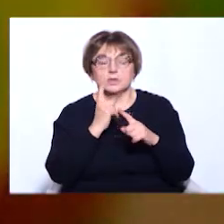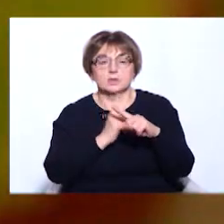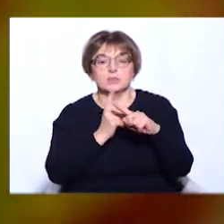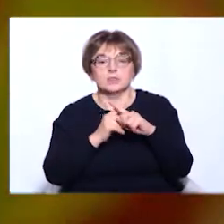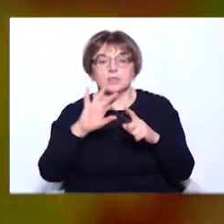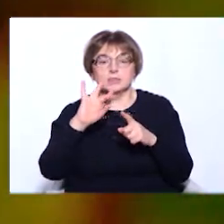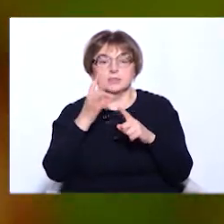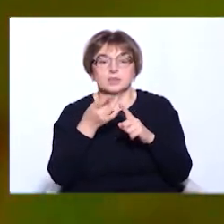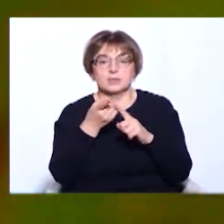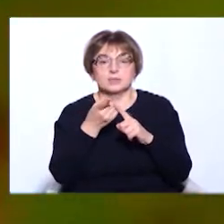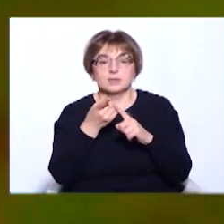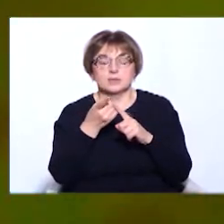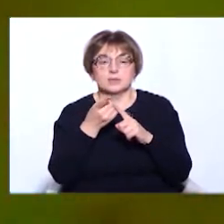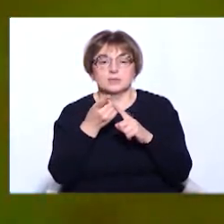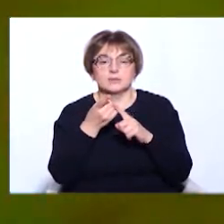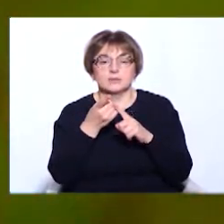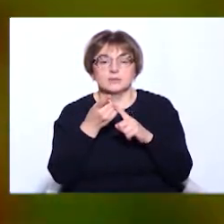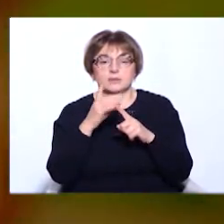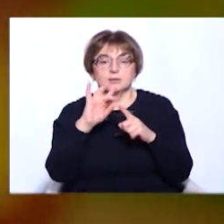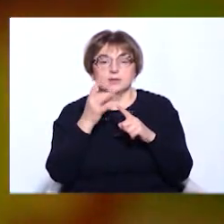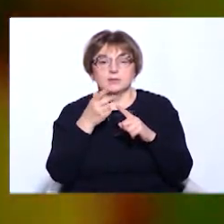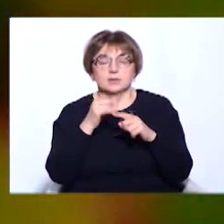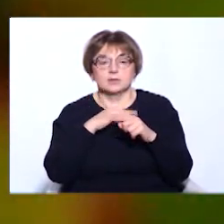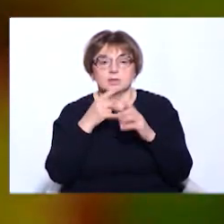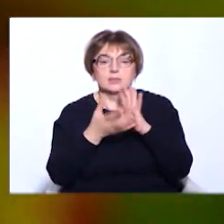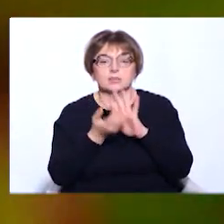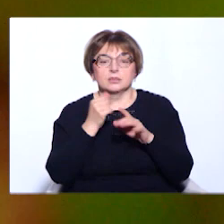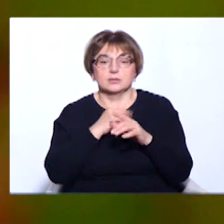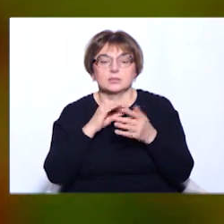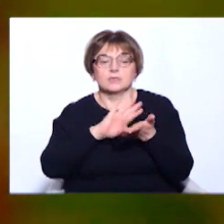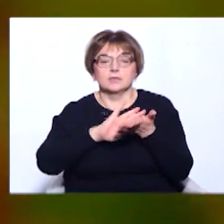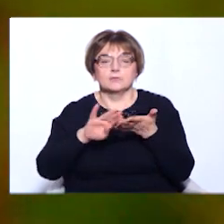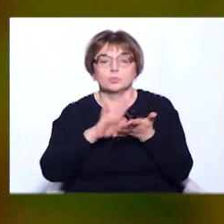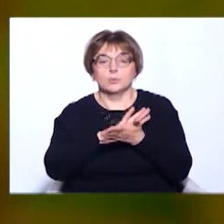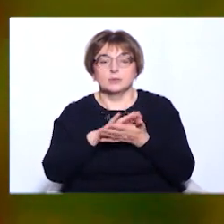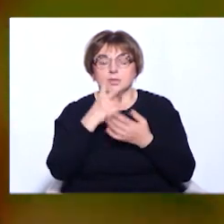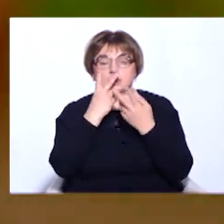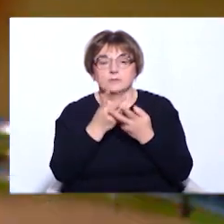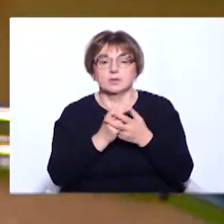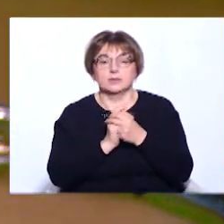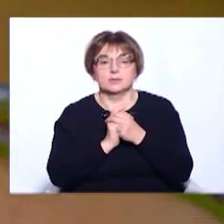რკინა წამებში მოსპილენძდა და გამოიყო გარედან თავისუფალი სახით.